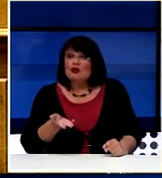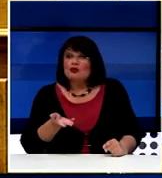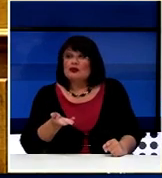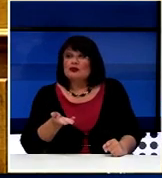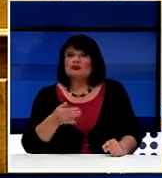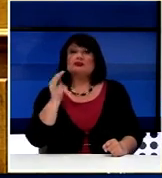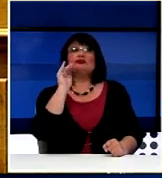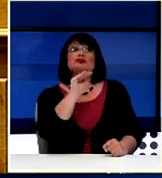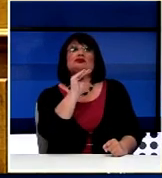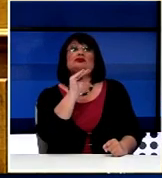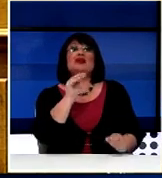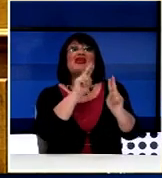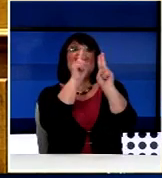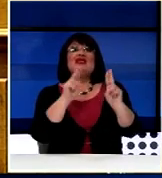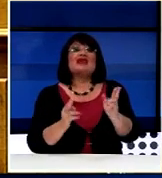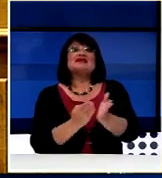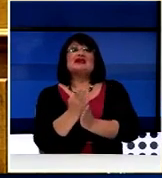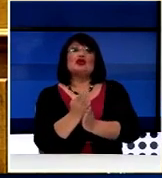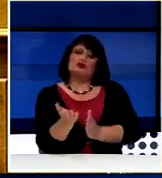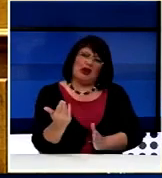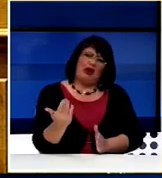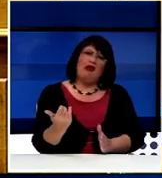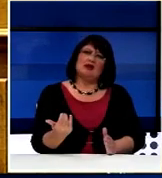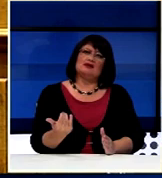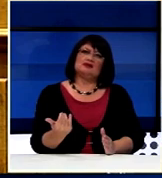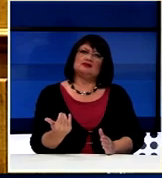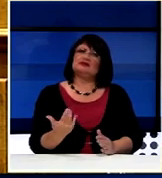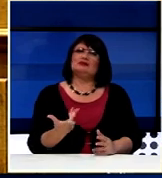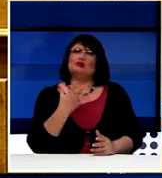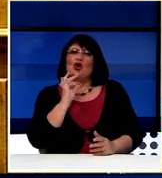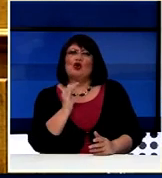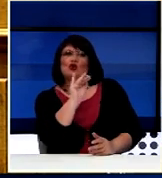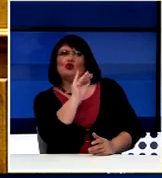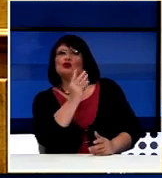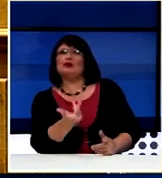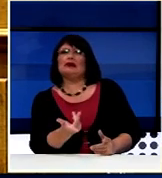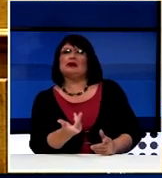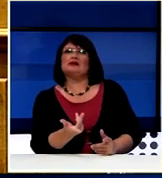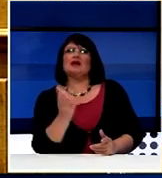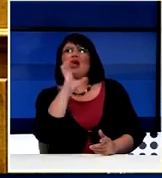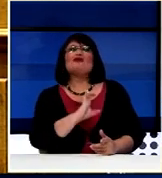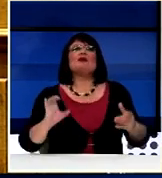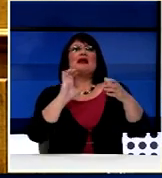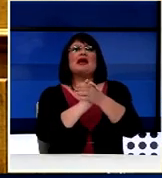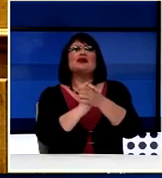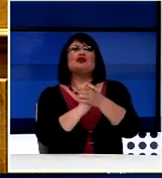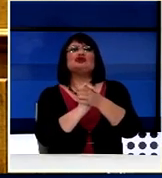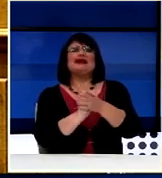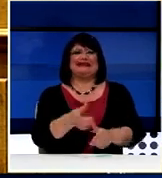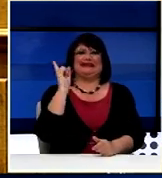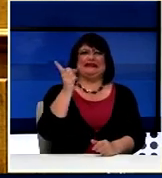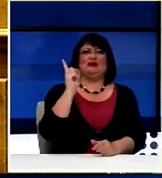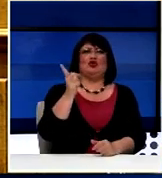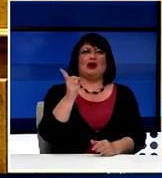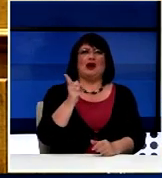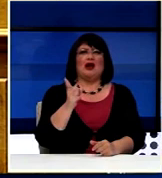την αργοποίηση του διεθνούς δικαίου και του διεθνούς παράγοντα και της Ευρωπαϊκής Ένωσης για κυρώσεις, αφού δεν